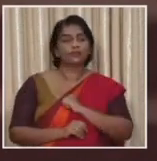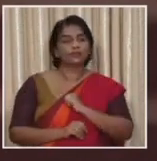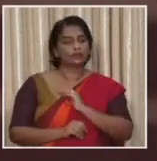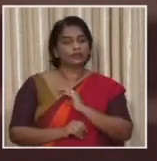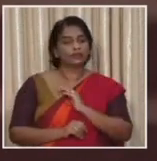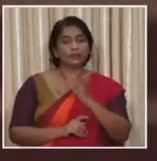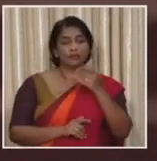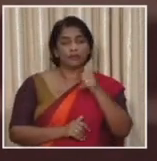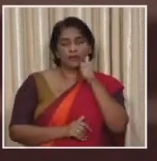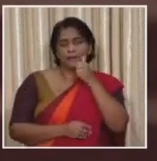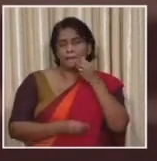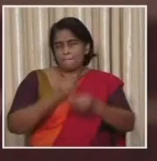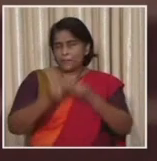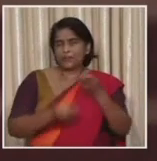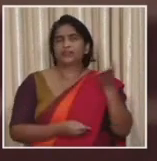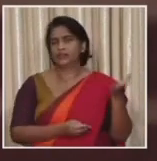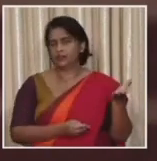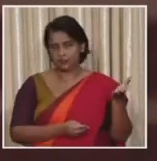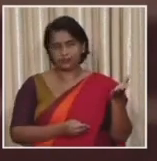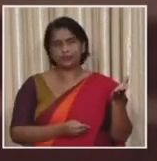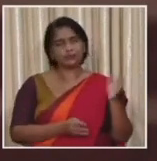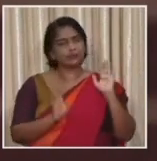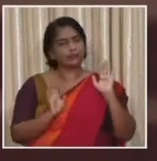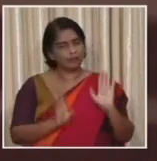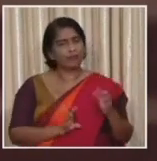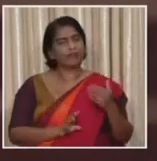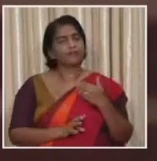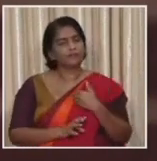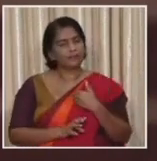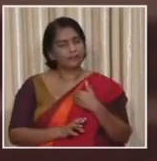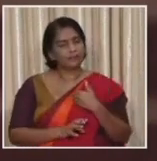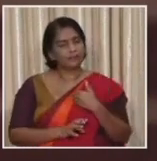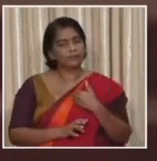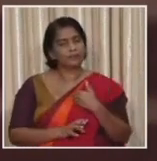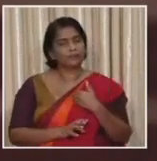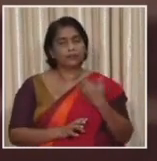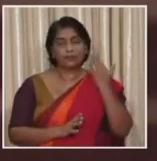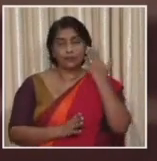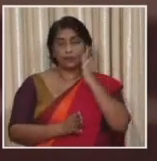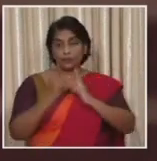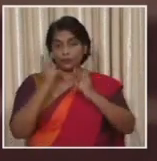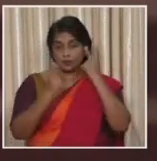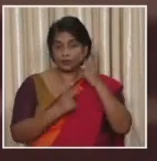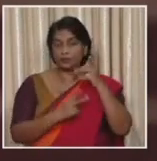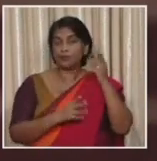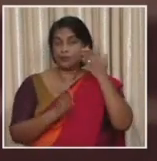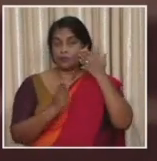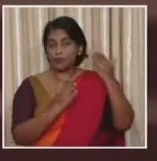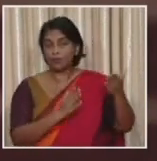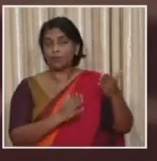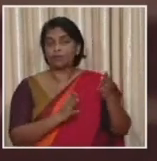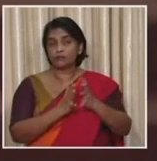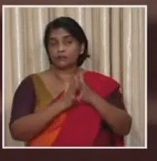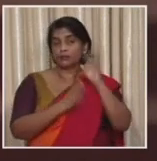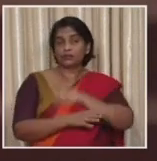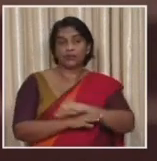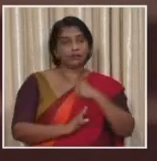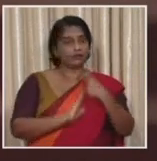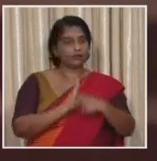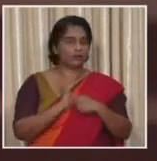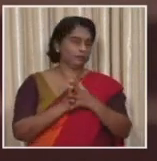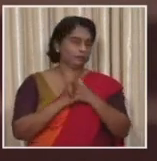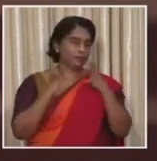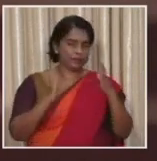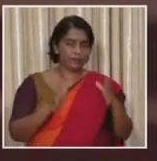වෙනම මාෆියා එකක් එතනත් යනවා. හැබැයි අපි සංචාරකයෝ දිහා බලමු. මොකද සංචාරකයන් ලැබෙන ආදායම රටට